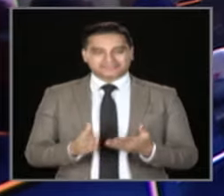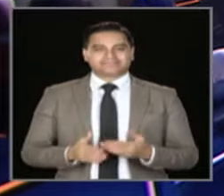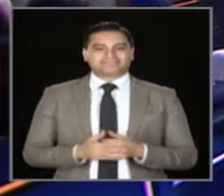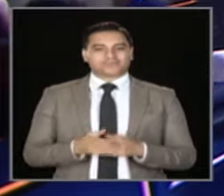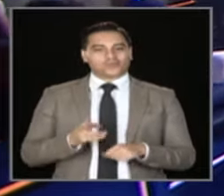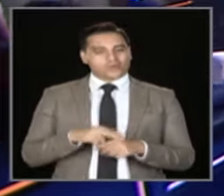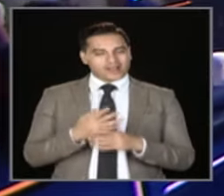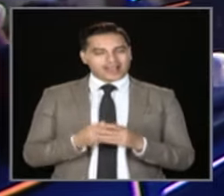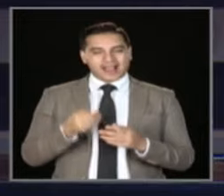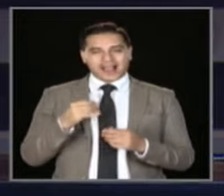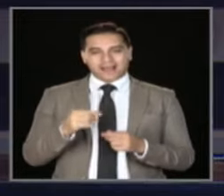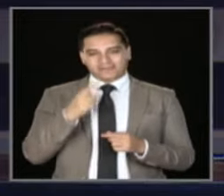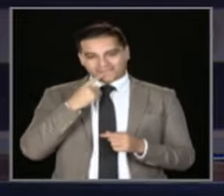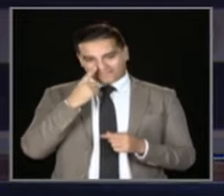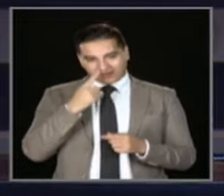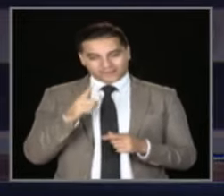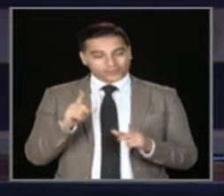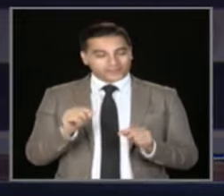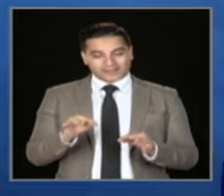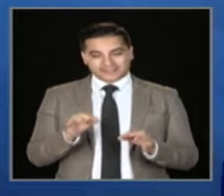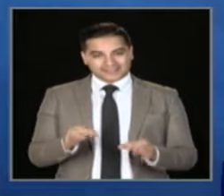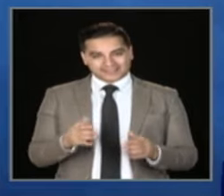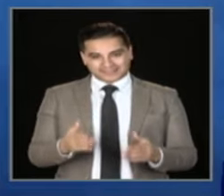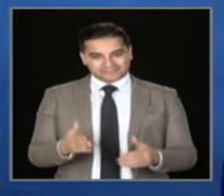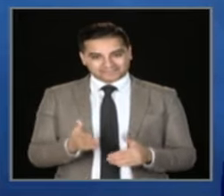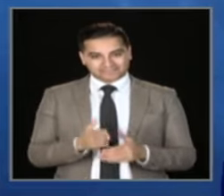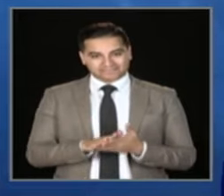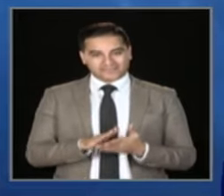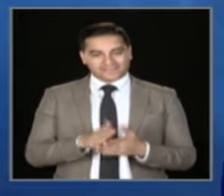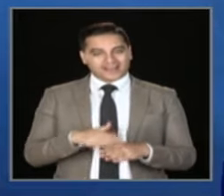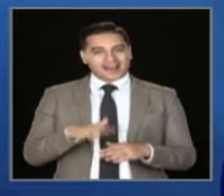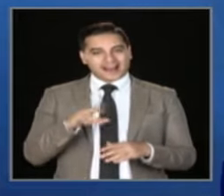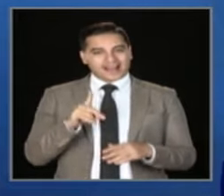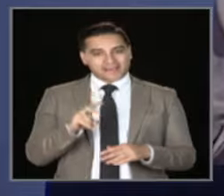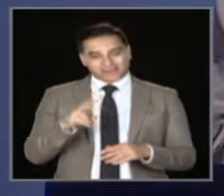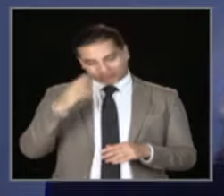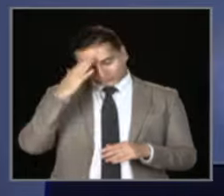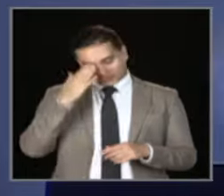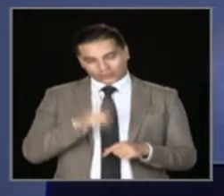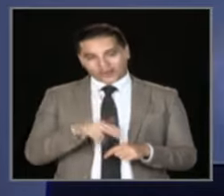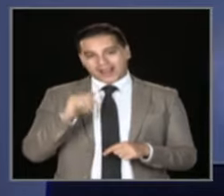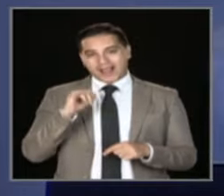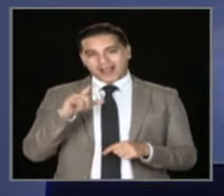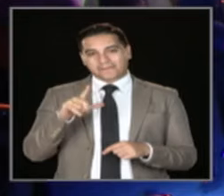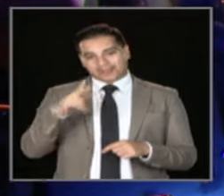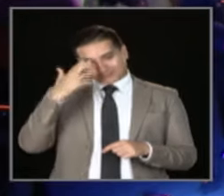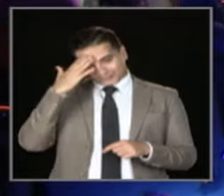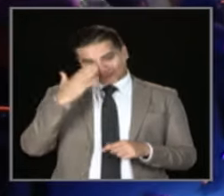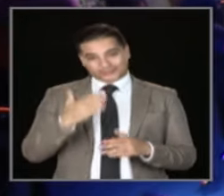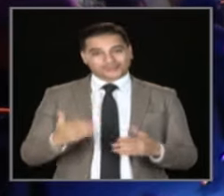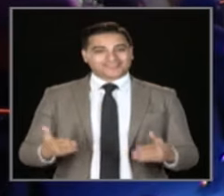واحمد ابنه الحقيقه فنان موهوب جدا برافو يا هبه نشكر هبه وامل امل وهبه